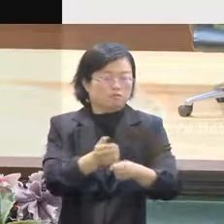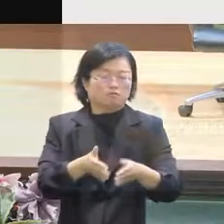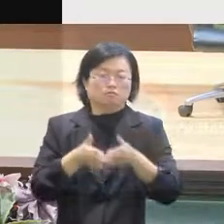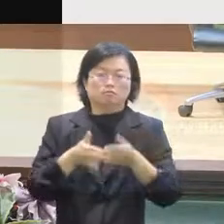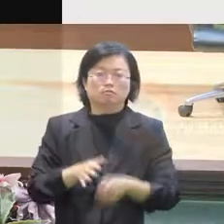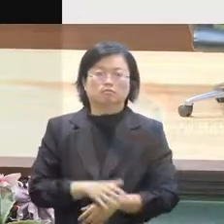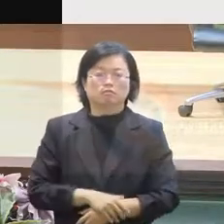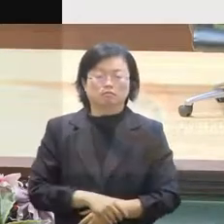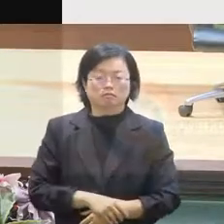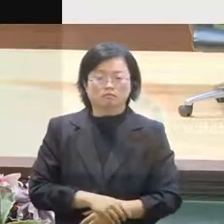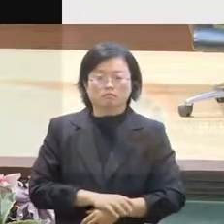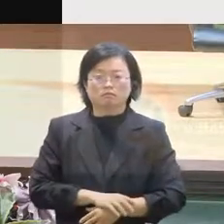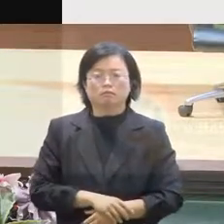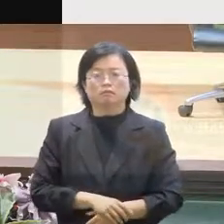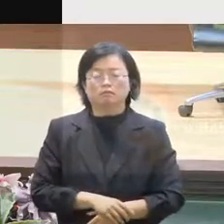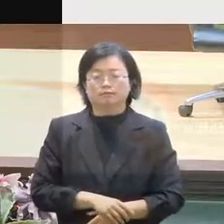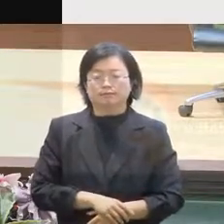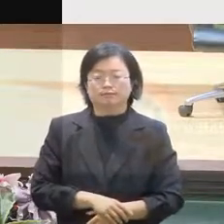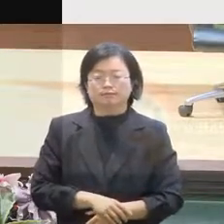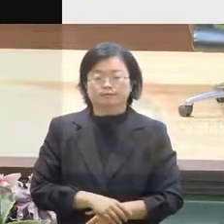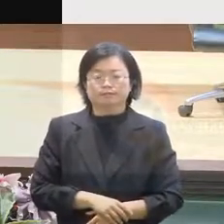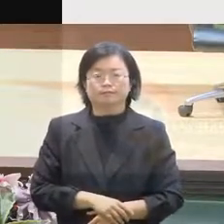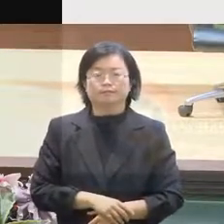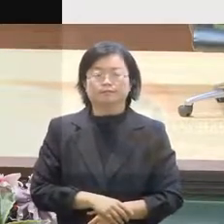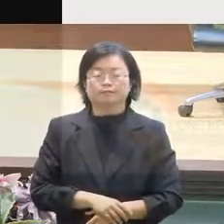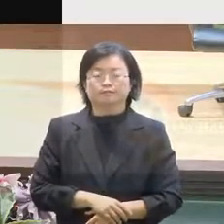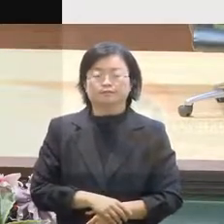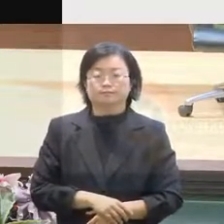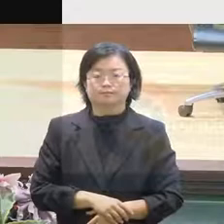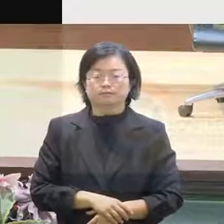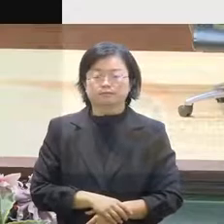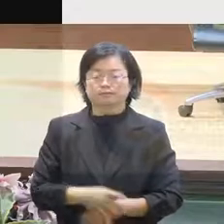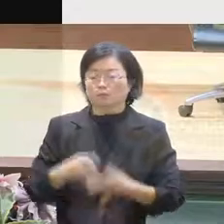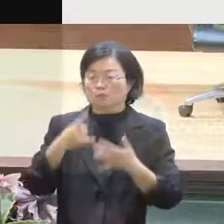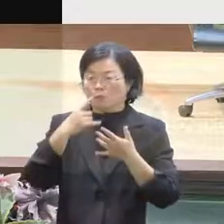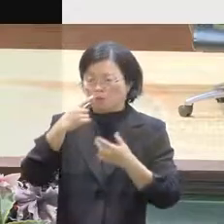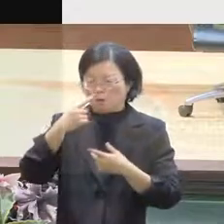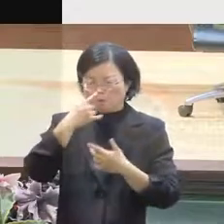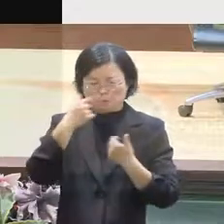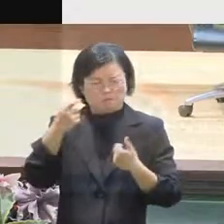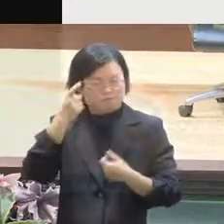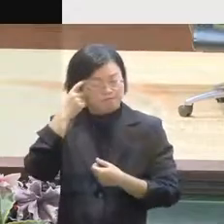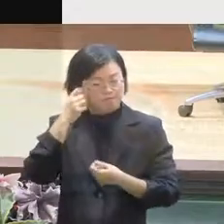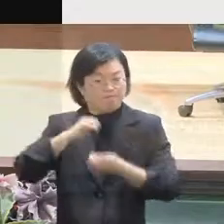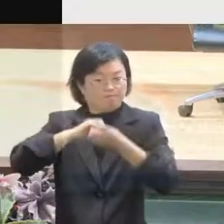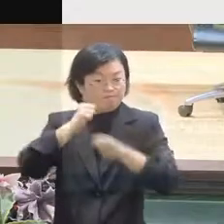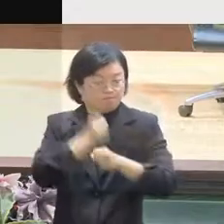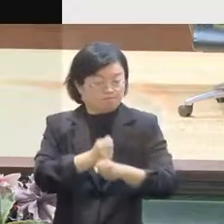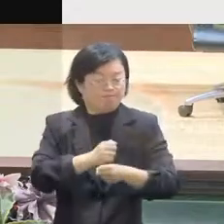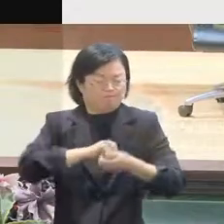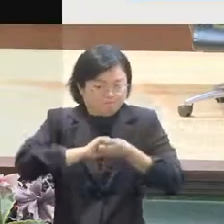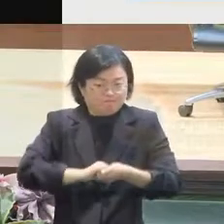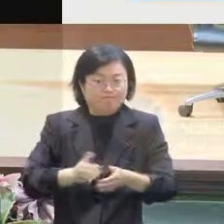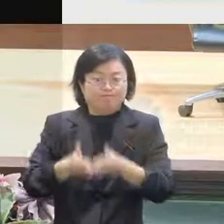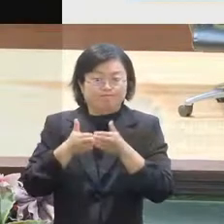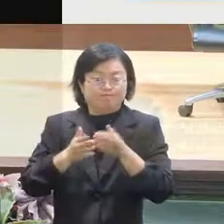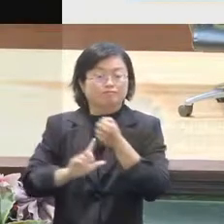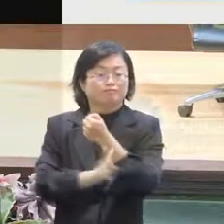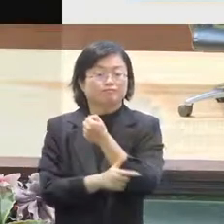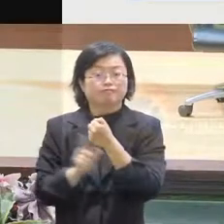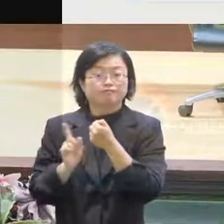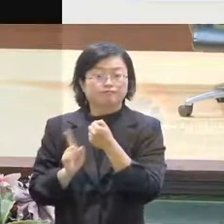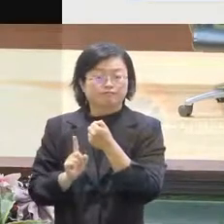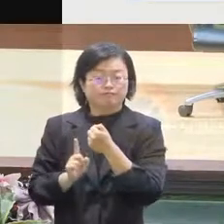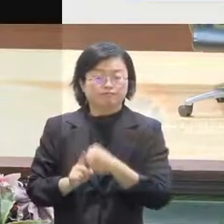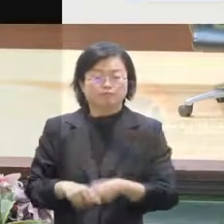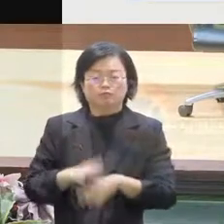一个 project。 那我们决定要做之后呢， 我们主要的方法呢，还是参照国际上